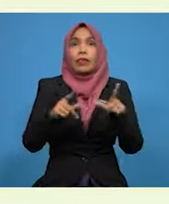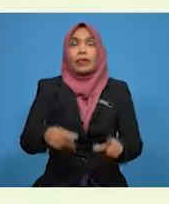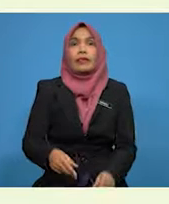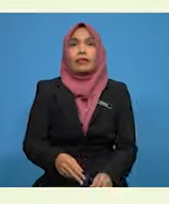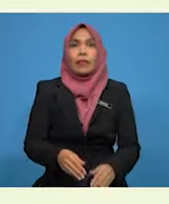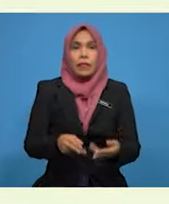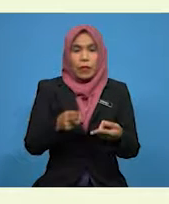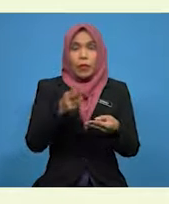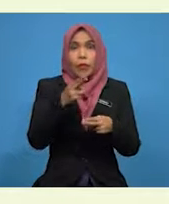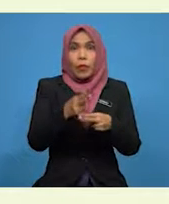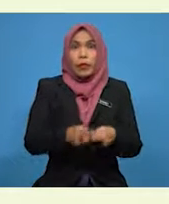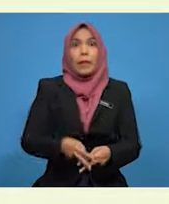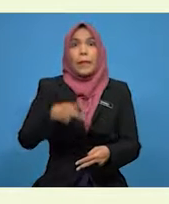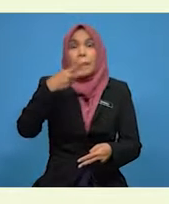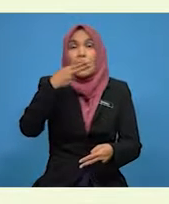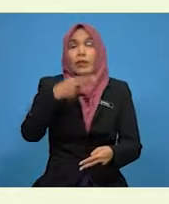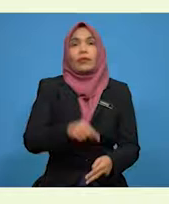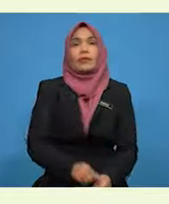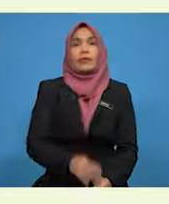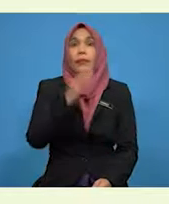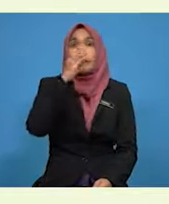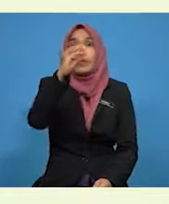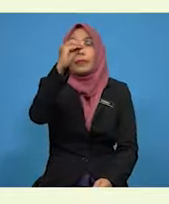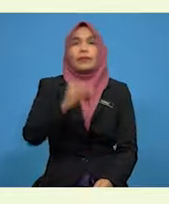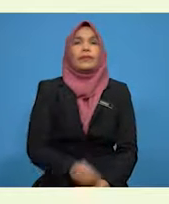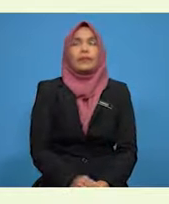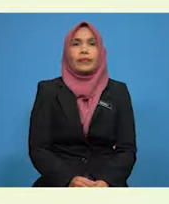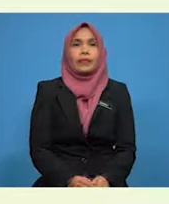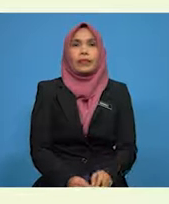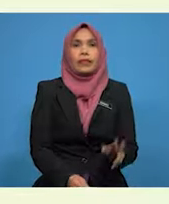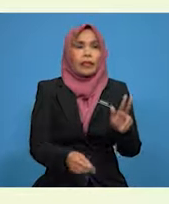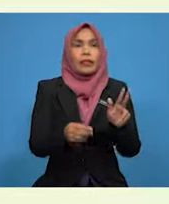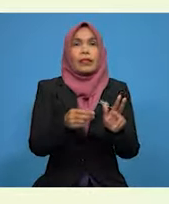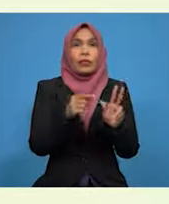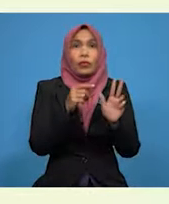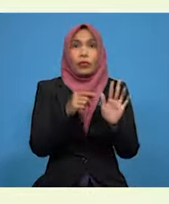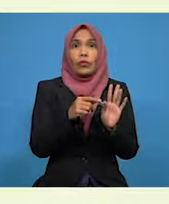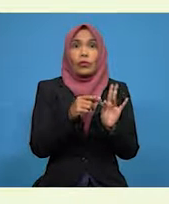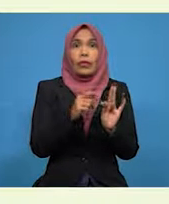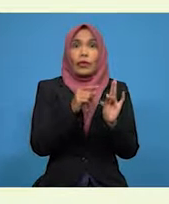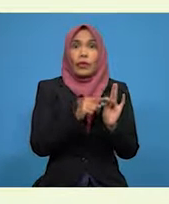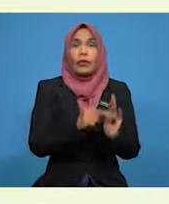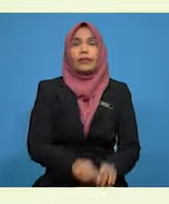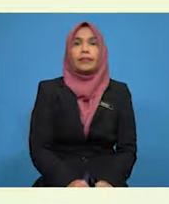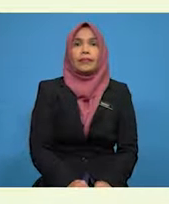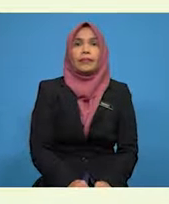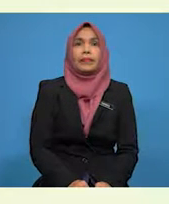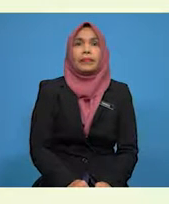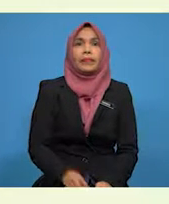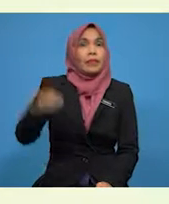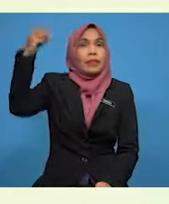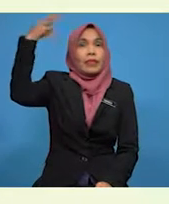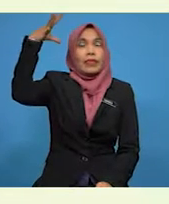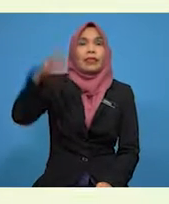Ketujuh, melaksanakan program pencahayaan. Kelapan, melaksanakan program pemakanan